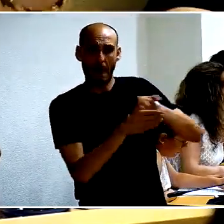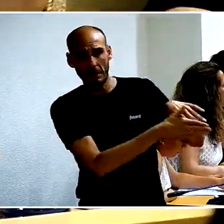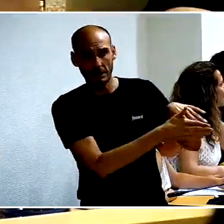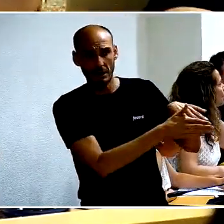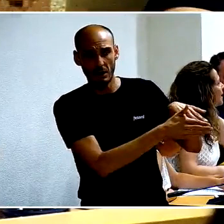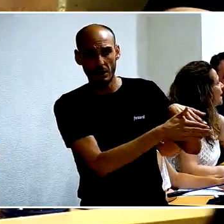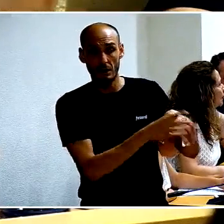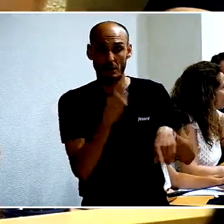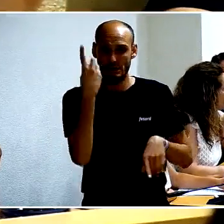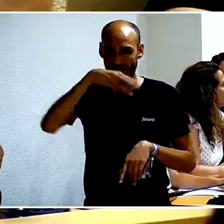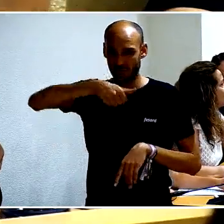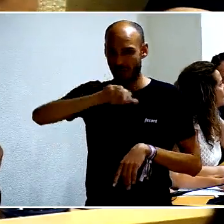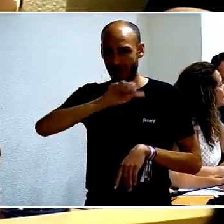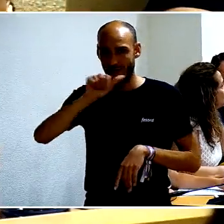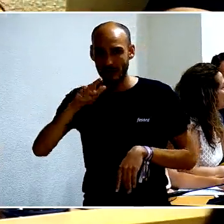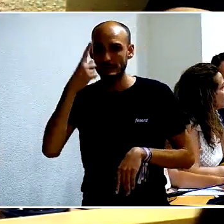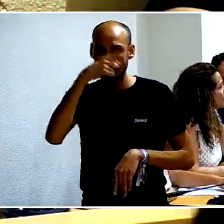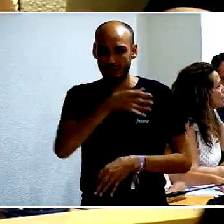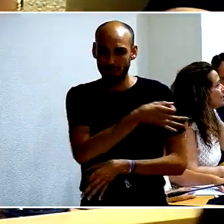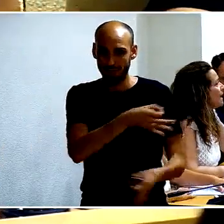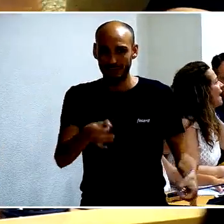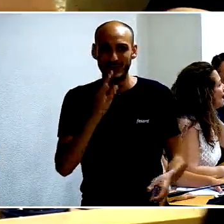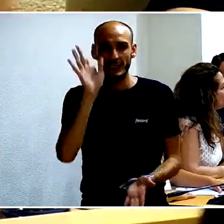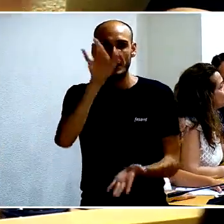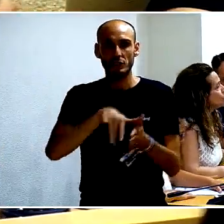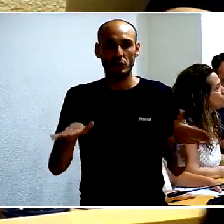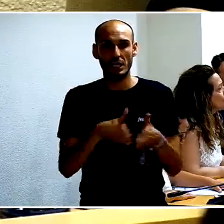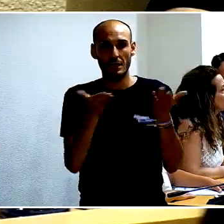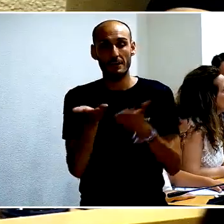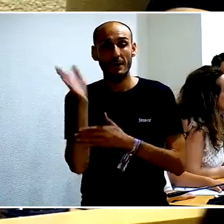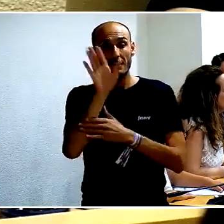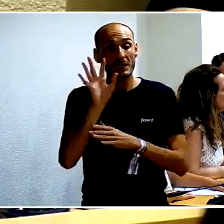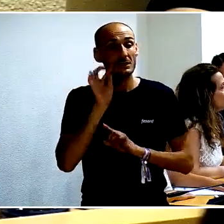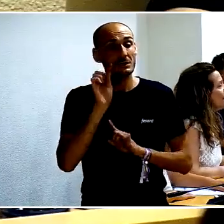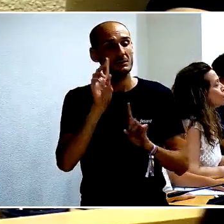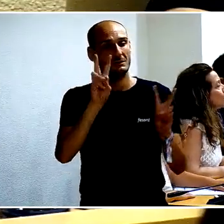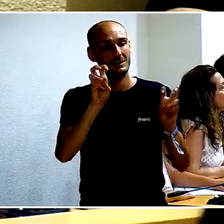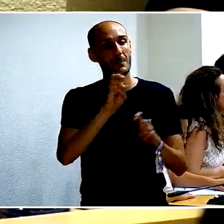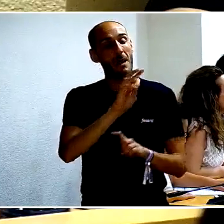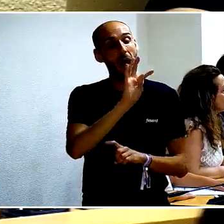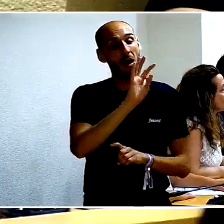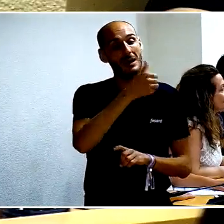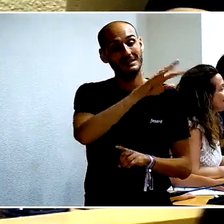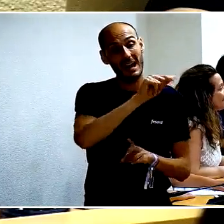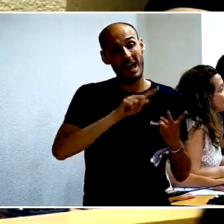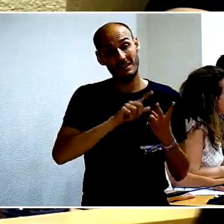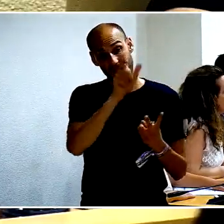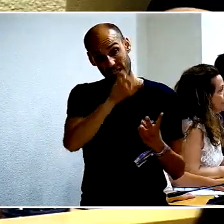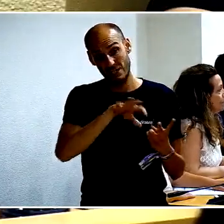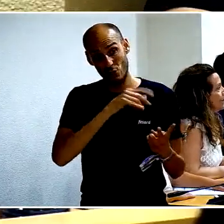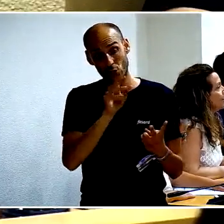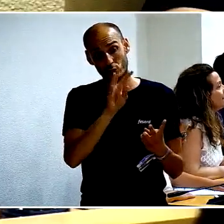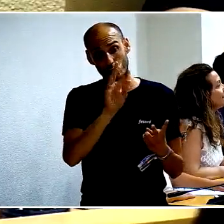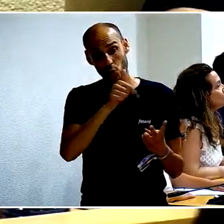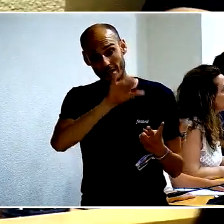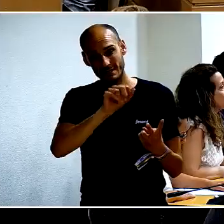sap molt bé que quan vingui aquest moment de la presentació del llibre, l'episodi de Tona Català i Lluís Salom ho sabia ja en este país hasta el tato,